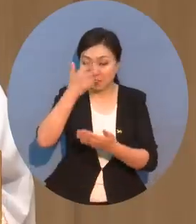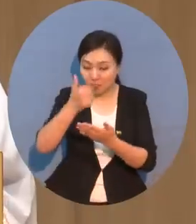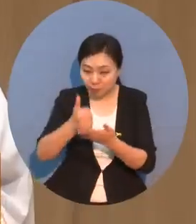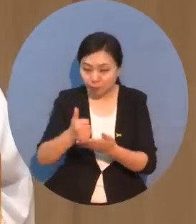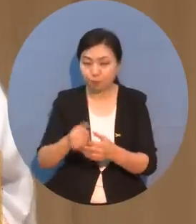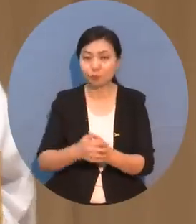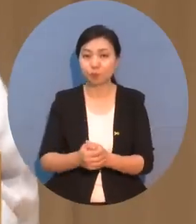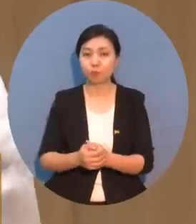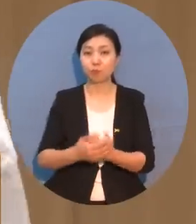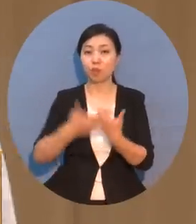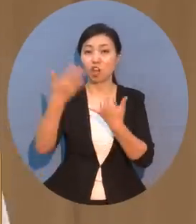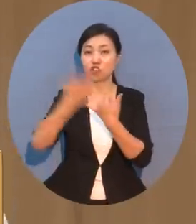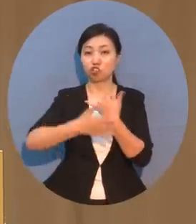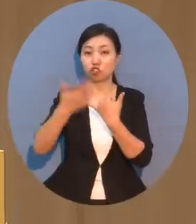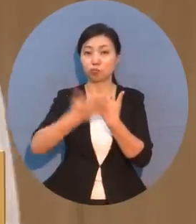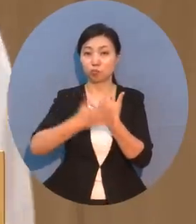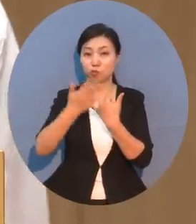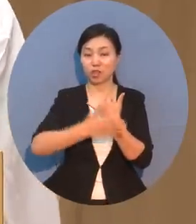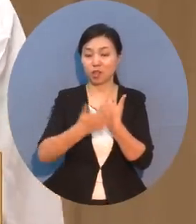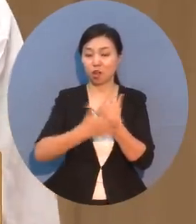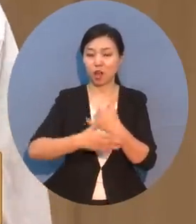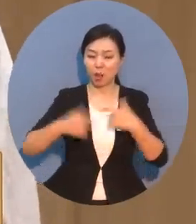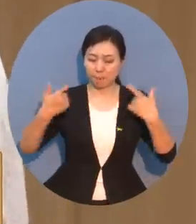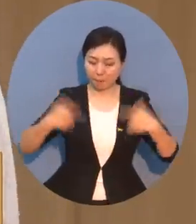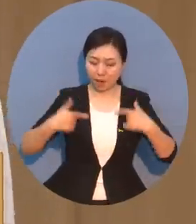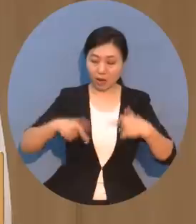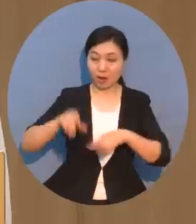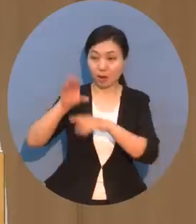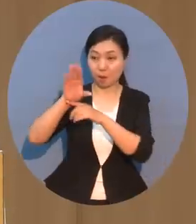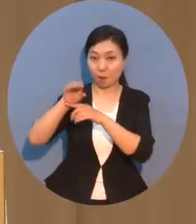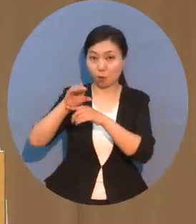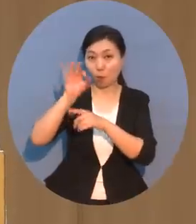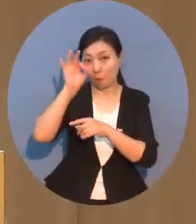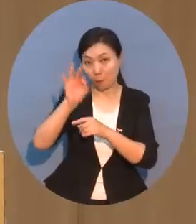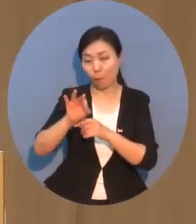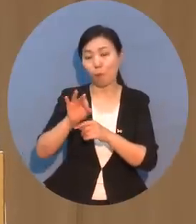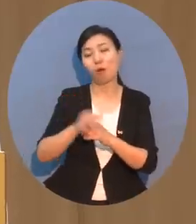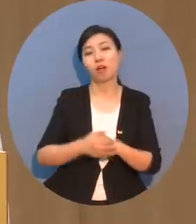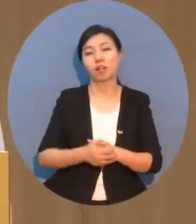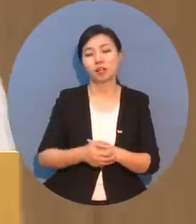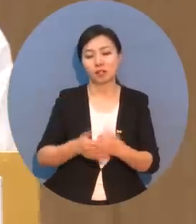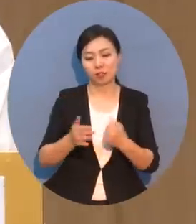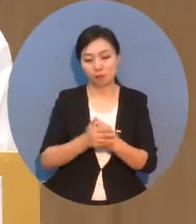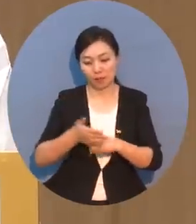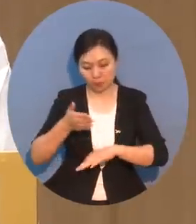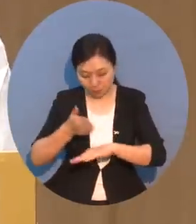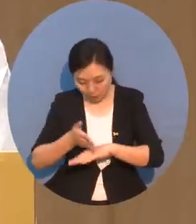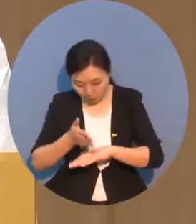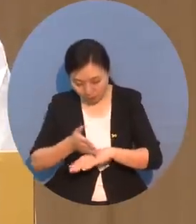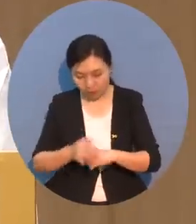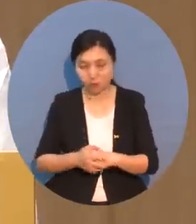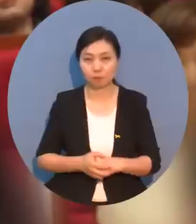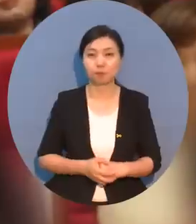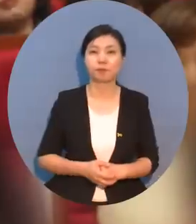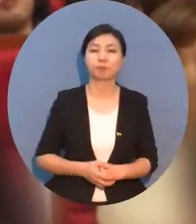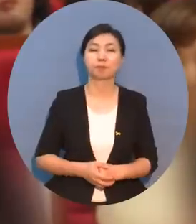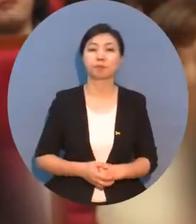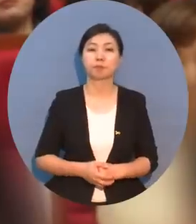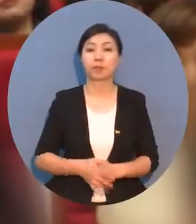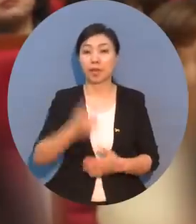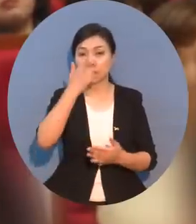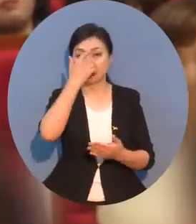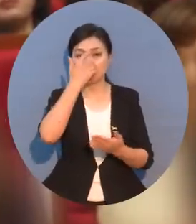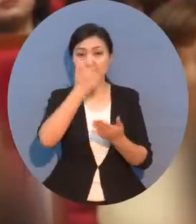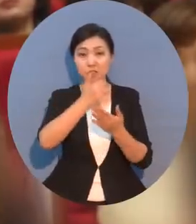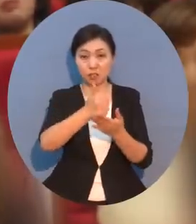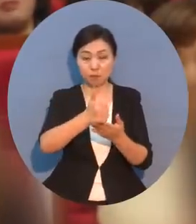예, 스님, 유튜브에서 매일 방송을 보고 있습니다. 네. 그래서 이렇게 감사드리고 있습니다.